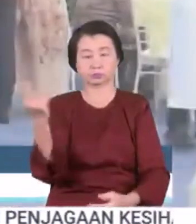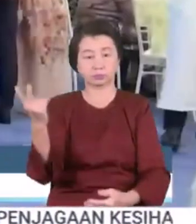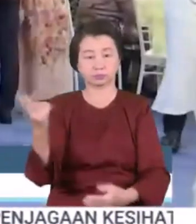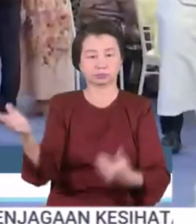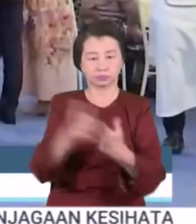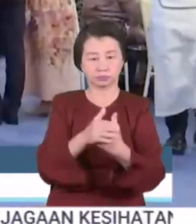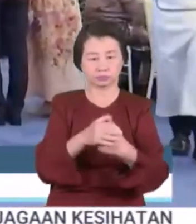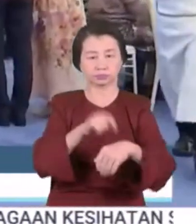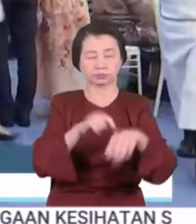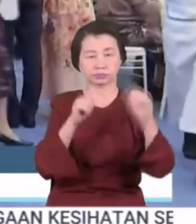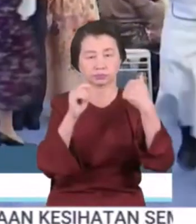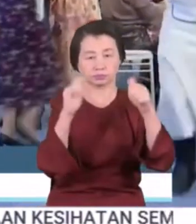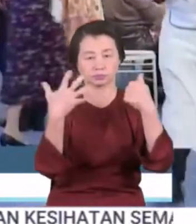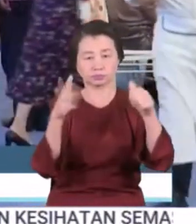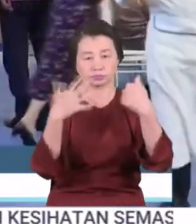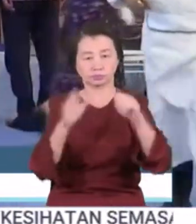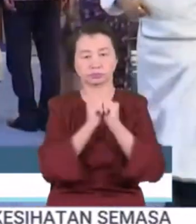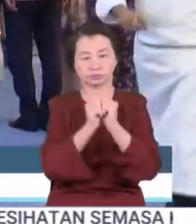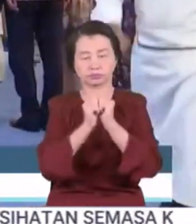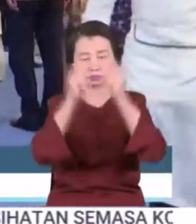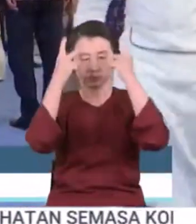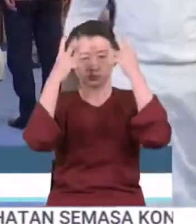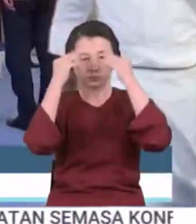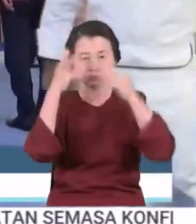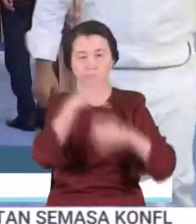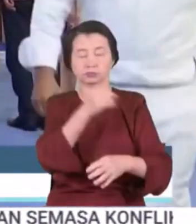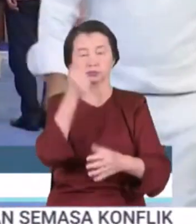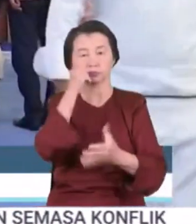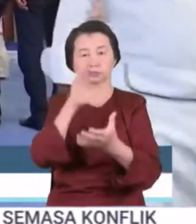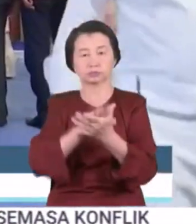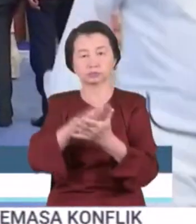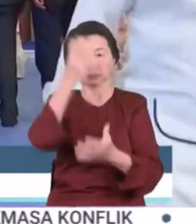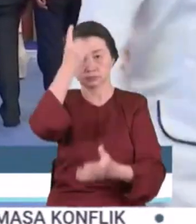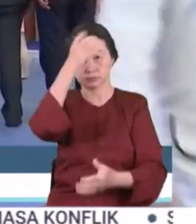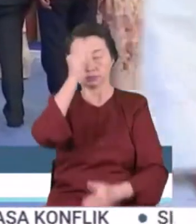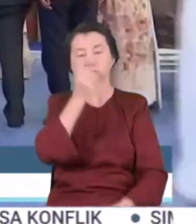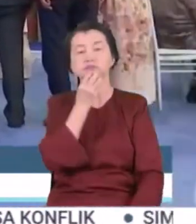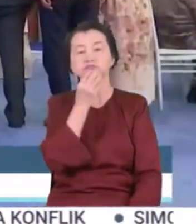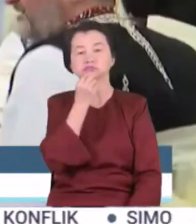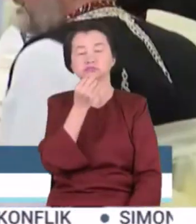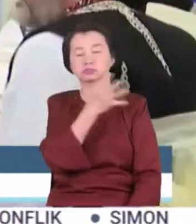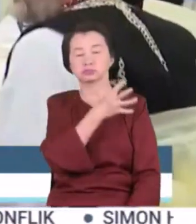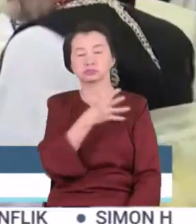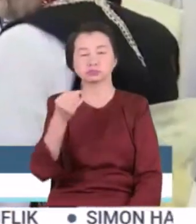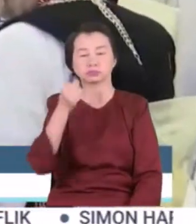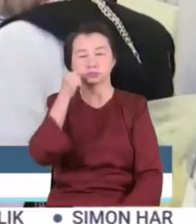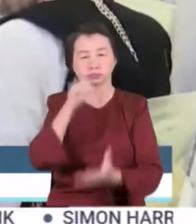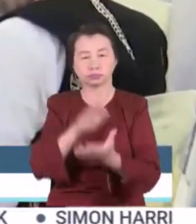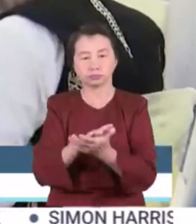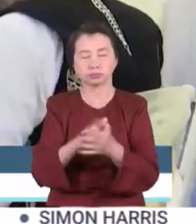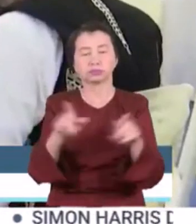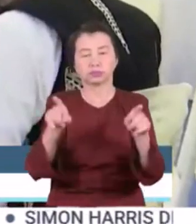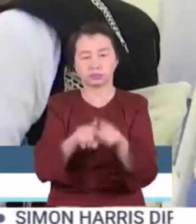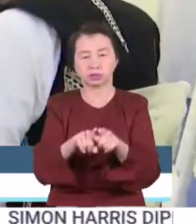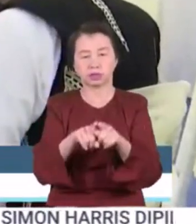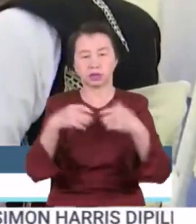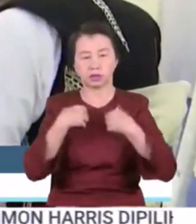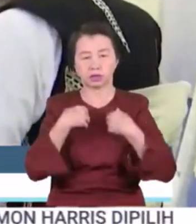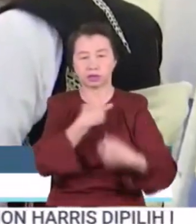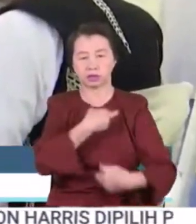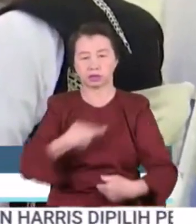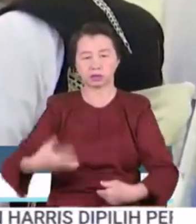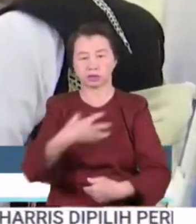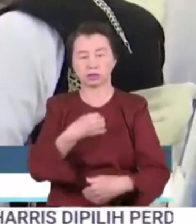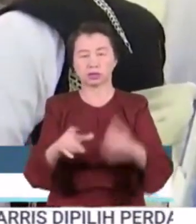pukul 10.15 pagi diiringi Perdana Menteri dan isteri Datuk Seri Dr. Wan Azizah Wan Ismail. Turut sama dalam majlis ini ialah Jemaah